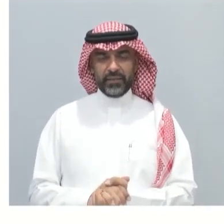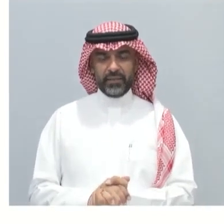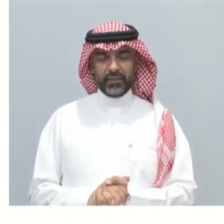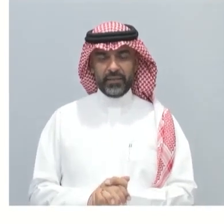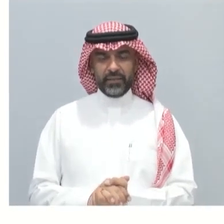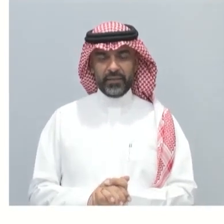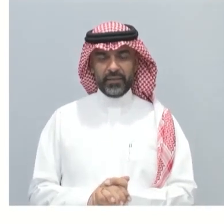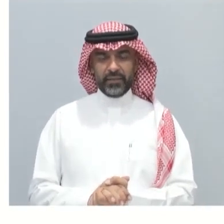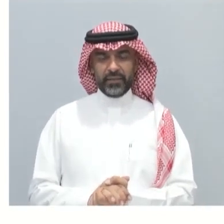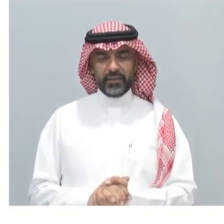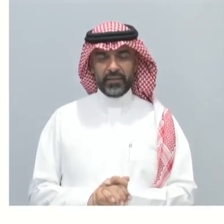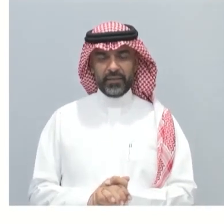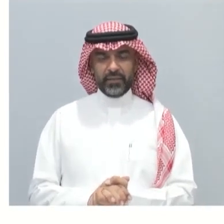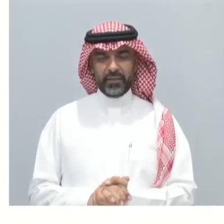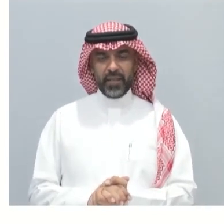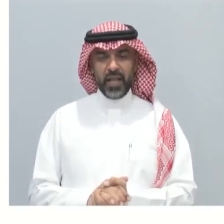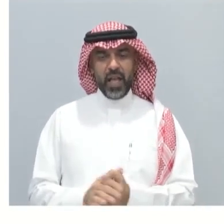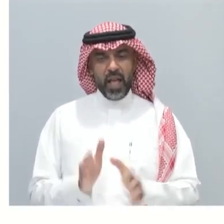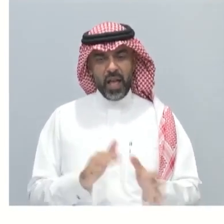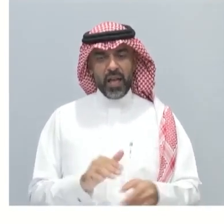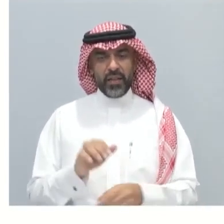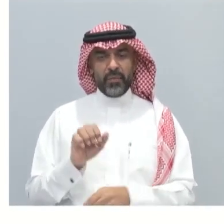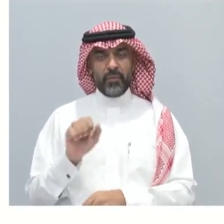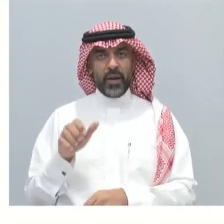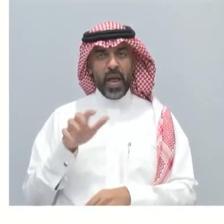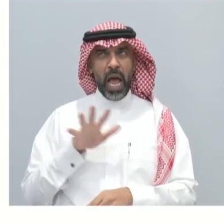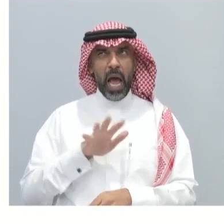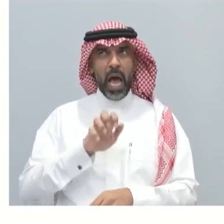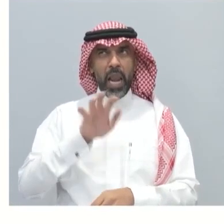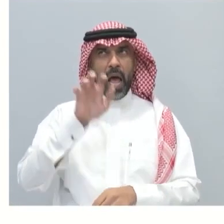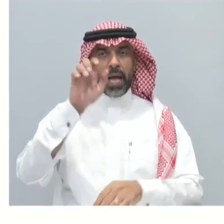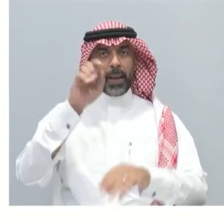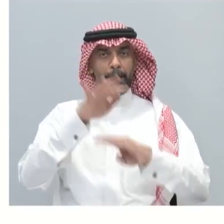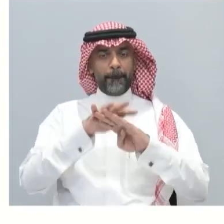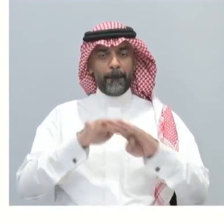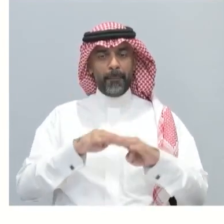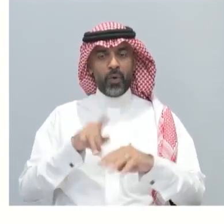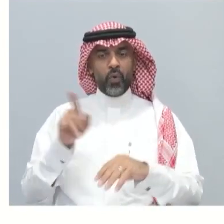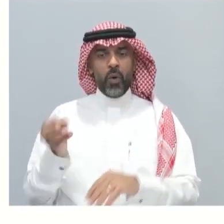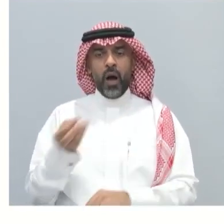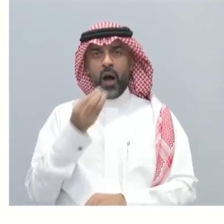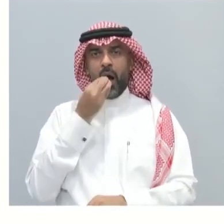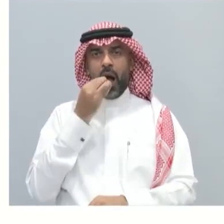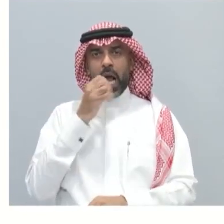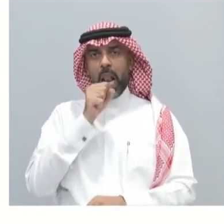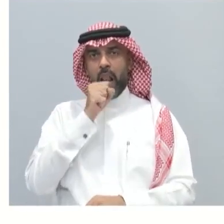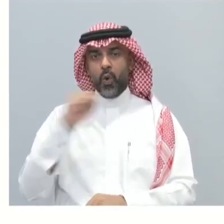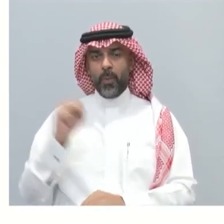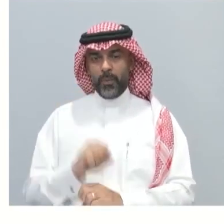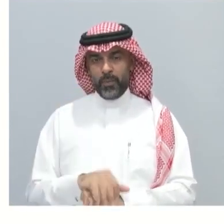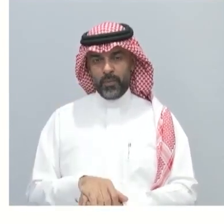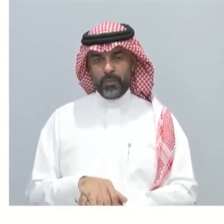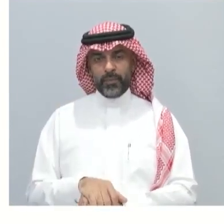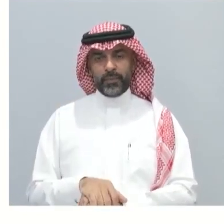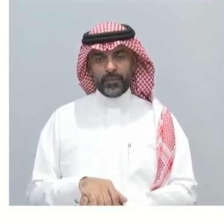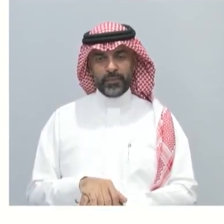الحركه هنا ايضا من خصائص العناكب ان جميع العناكب اكله للحوم اذا